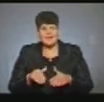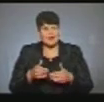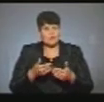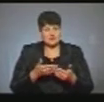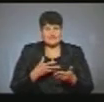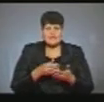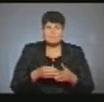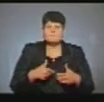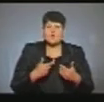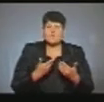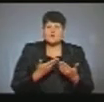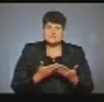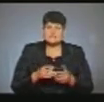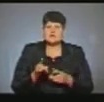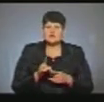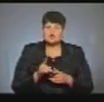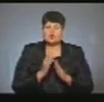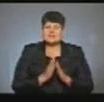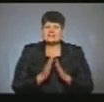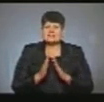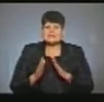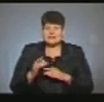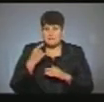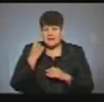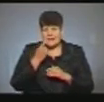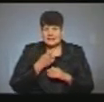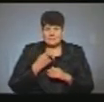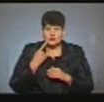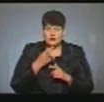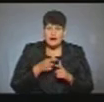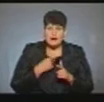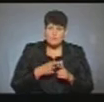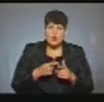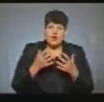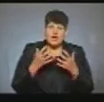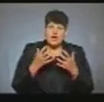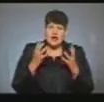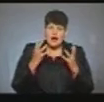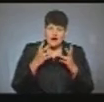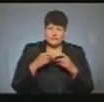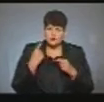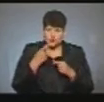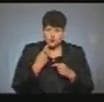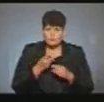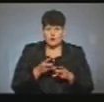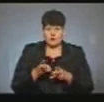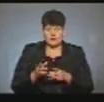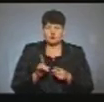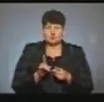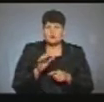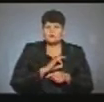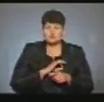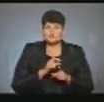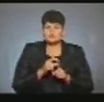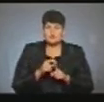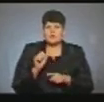свої пропозиції щодо системи індивідуального або автономного опалення. Чому я ще застосовую